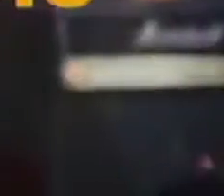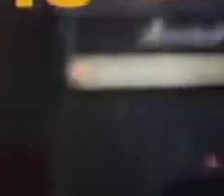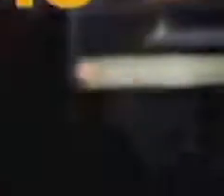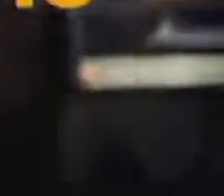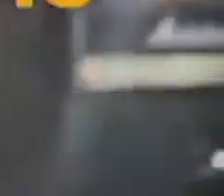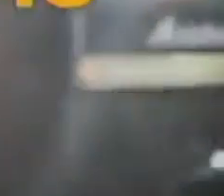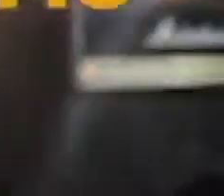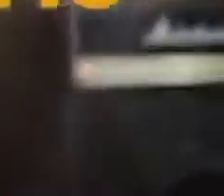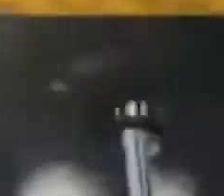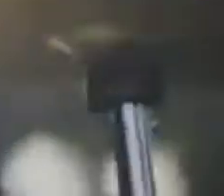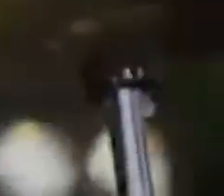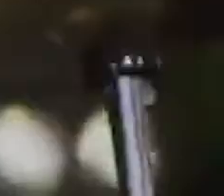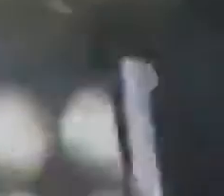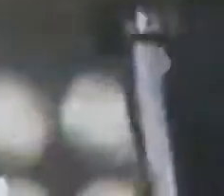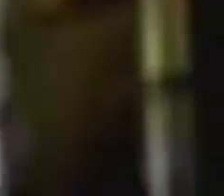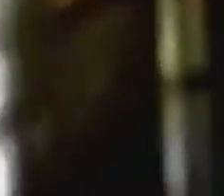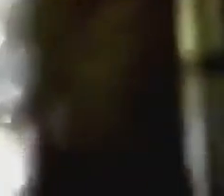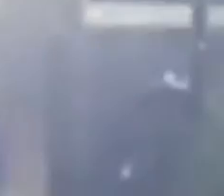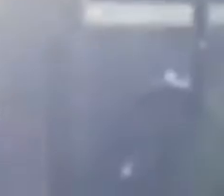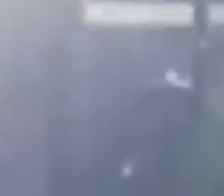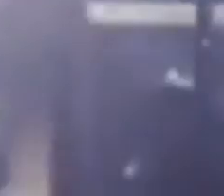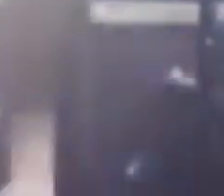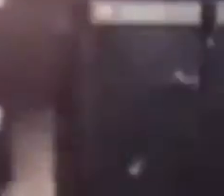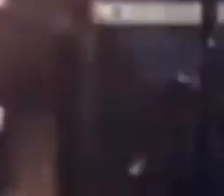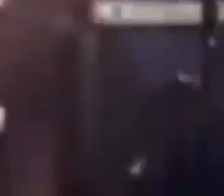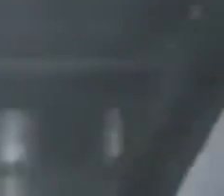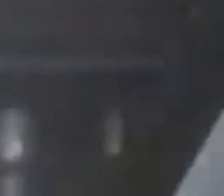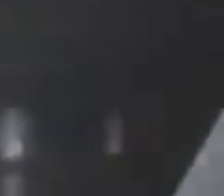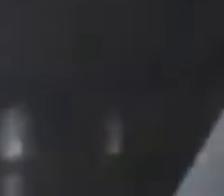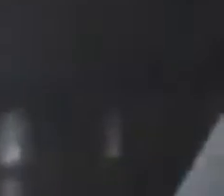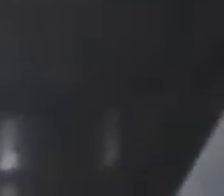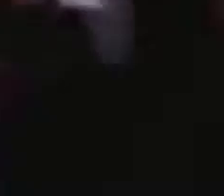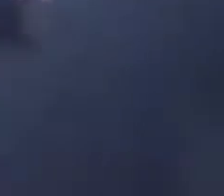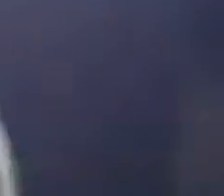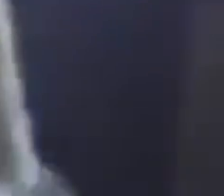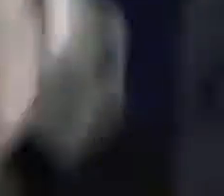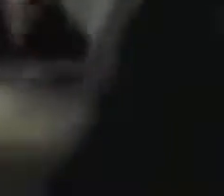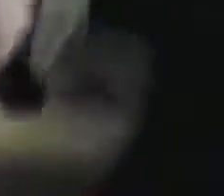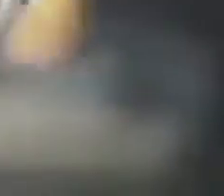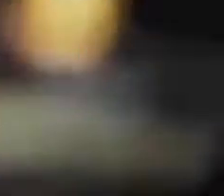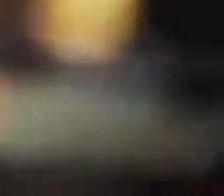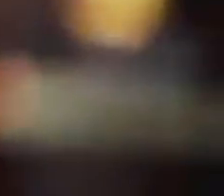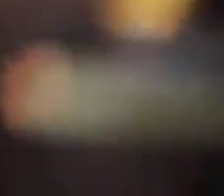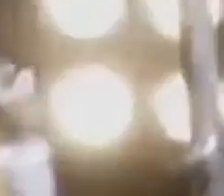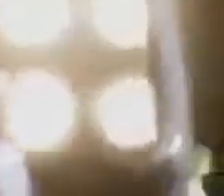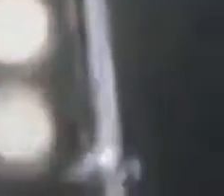jarakmin dari kerumunan jaga keluar